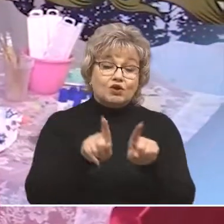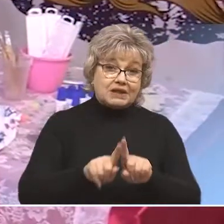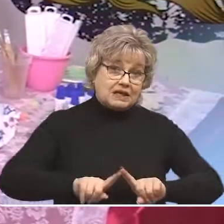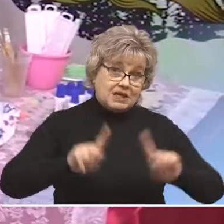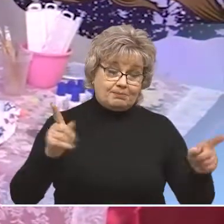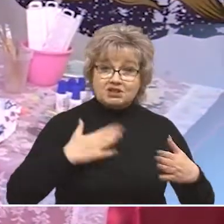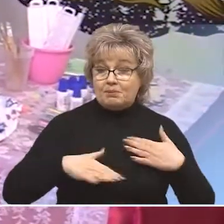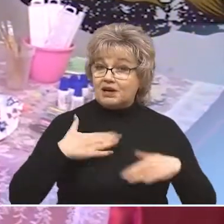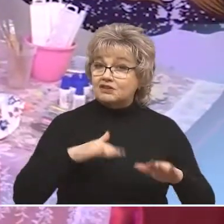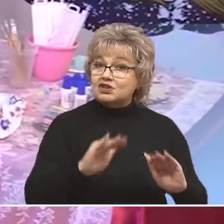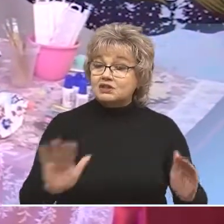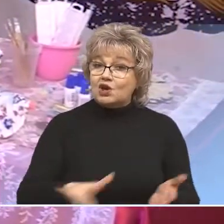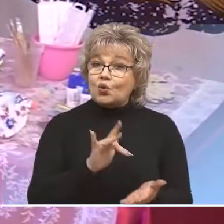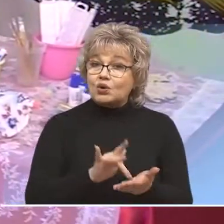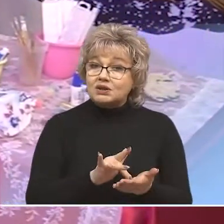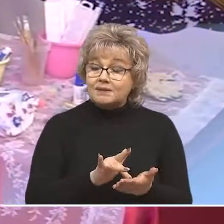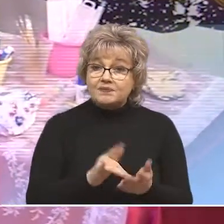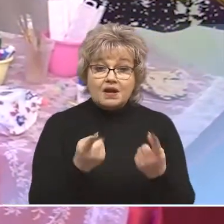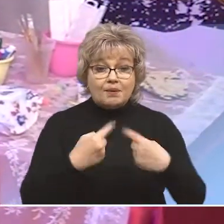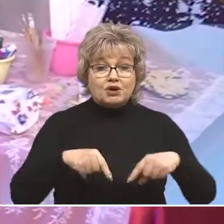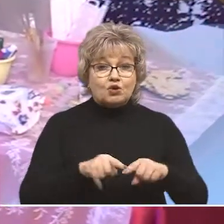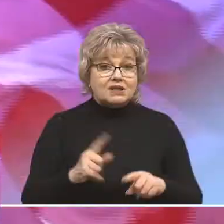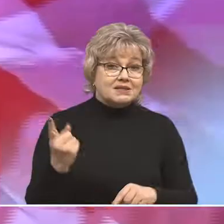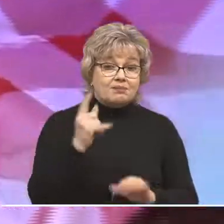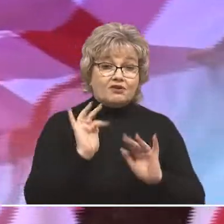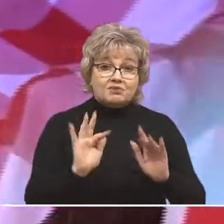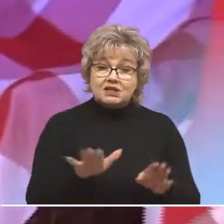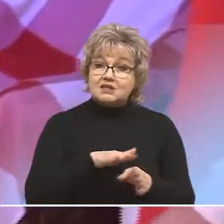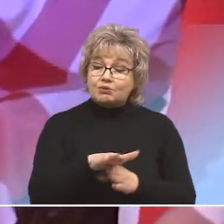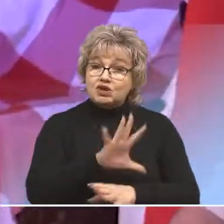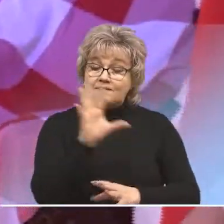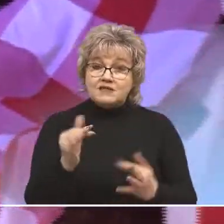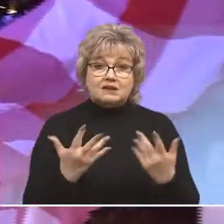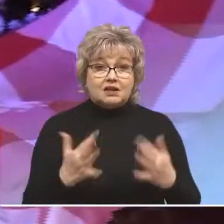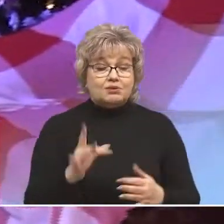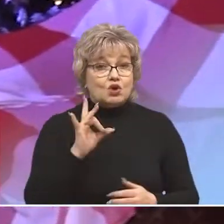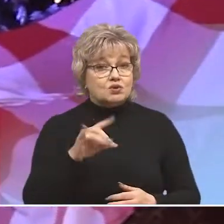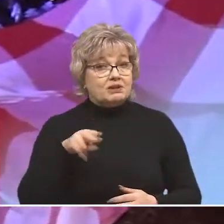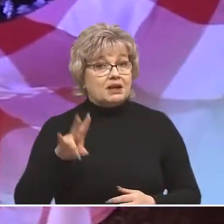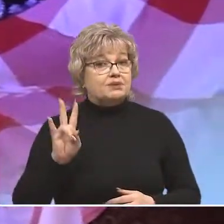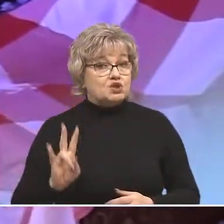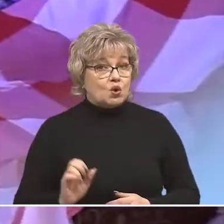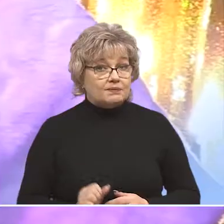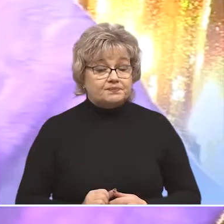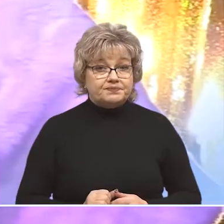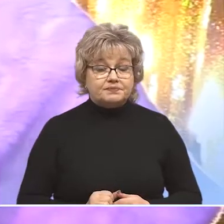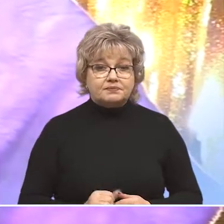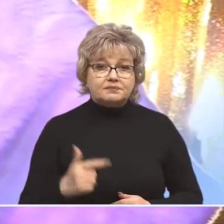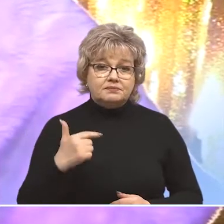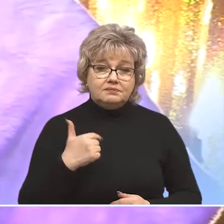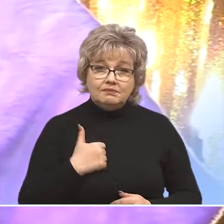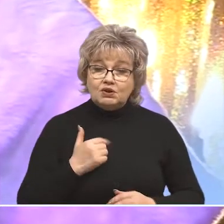вот так необычно порадовать детей города. При организации первым делом соблюдение всех требований Роспотребнадзора. У